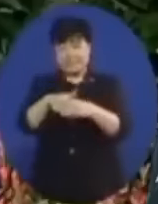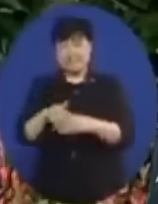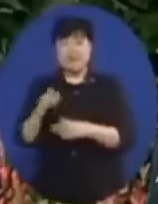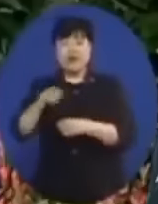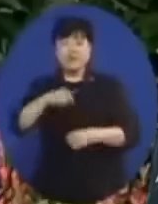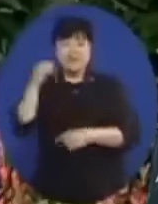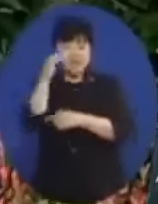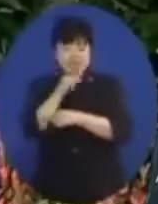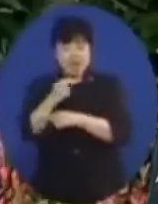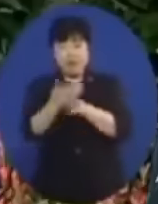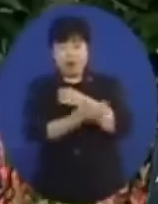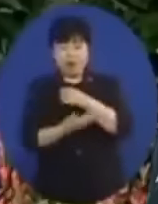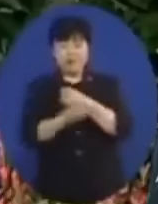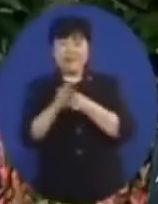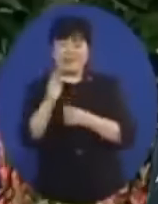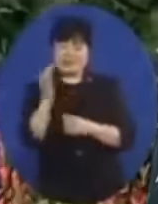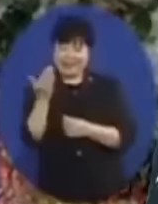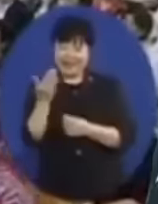의의 열매를 거두느니라.